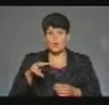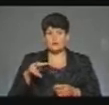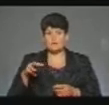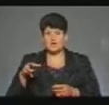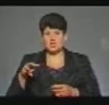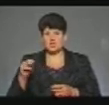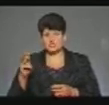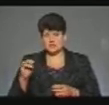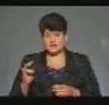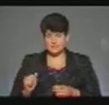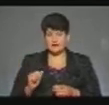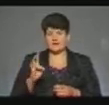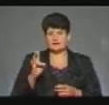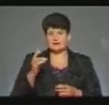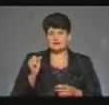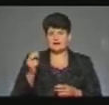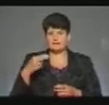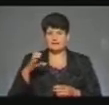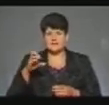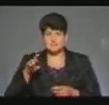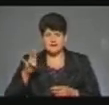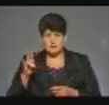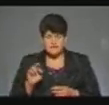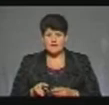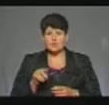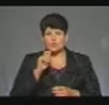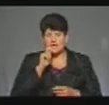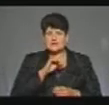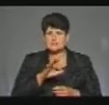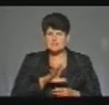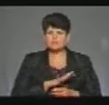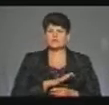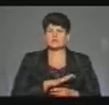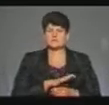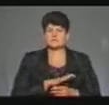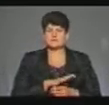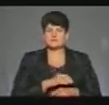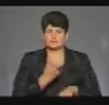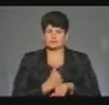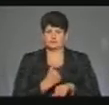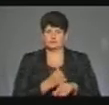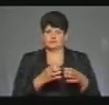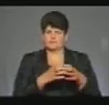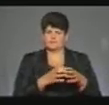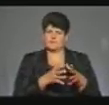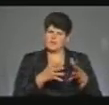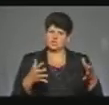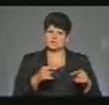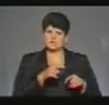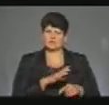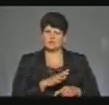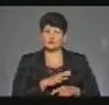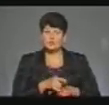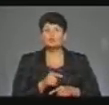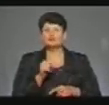якщо брати кількісно і відсотково, українці були домінуючою національною групою. Тобто їх там була більшість.